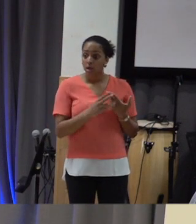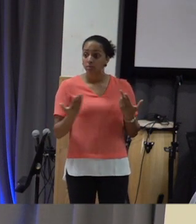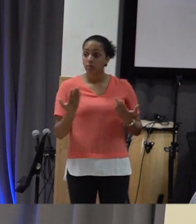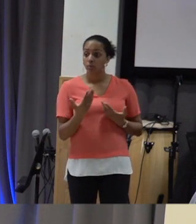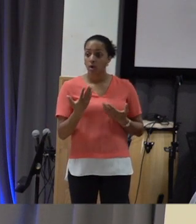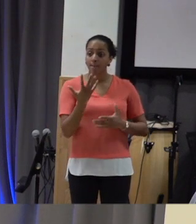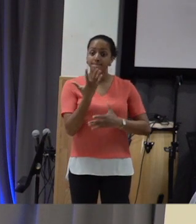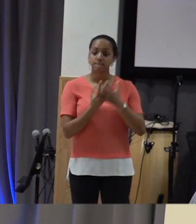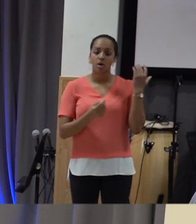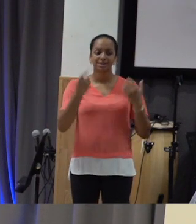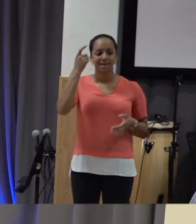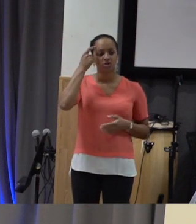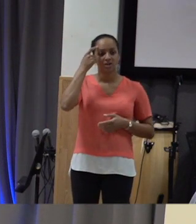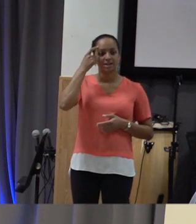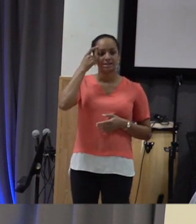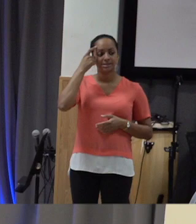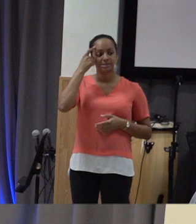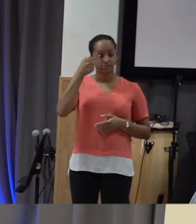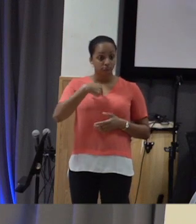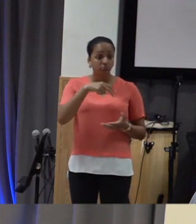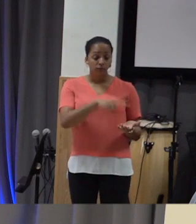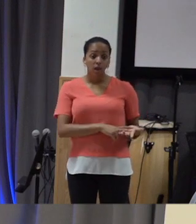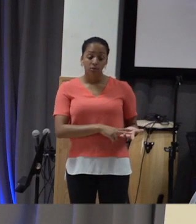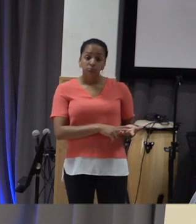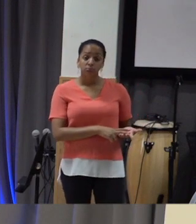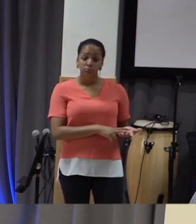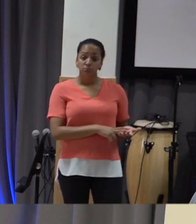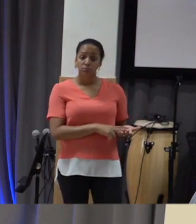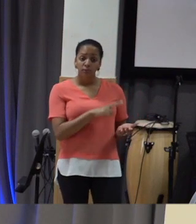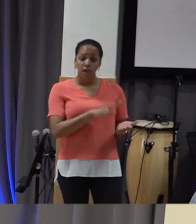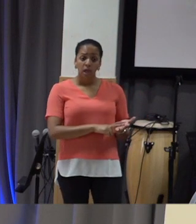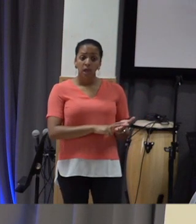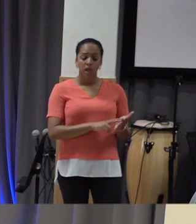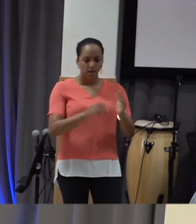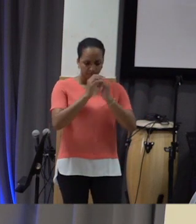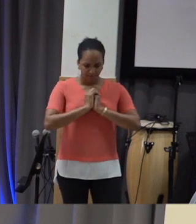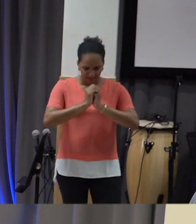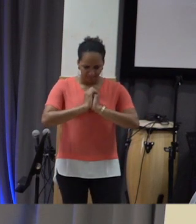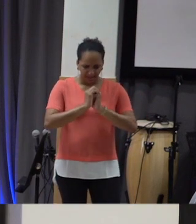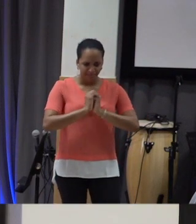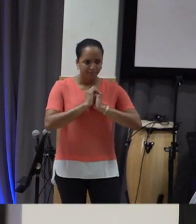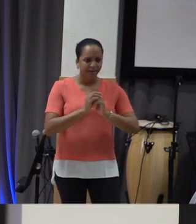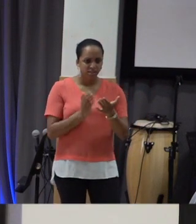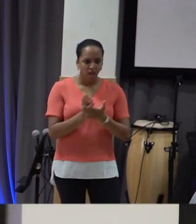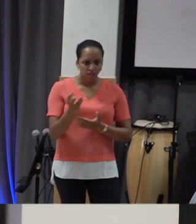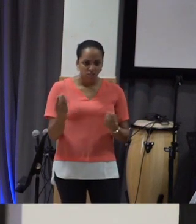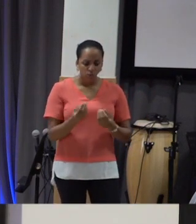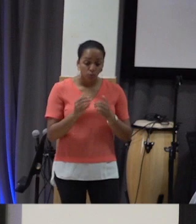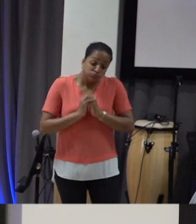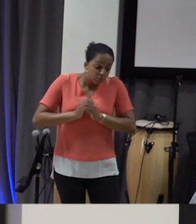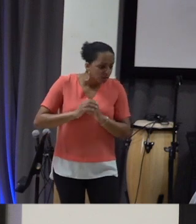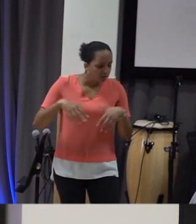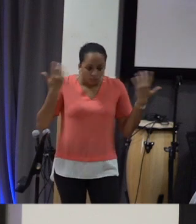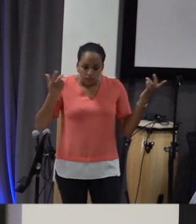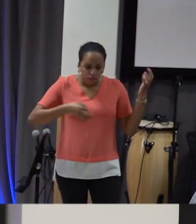manque de sagesse. Et cela est vrai. Une prière dénuée de sens. Une prière insensée.